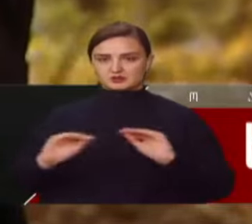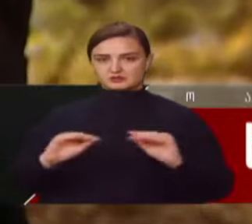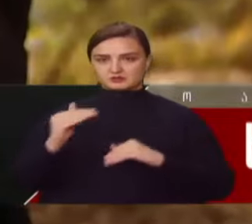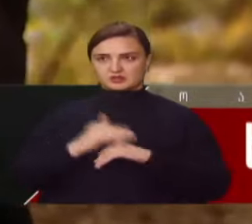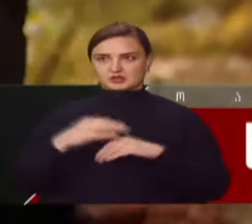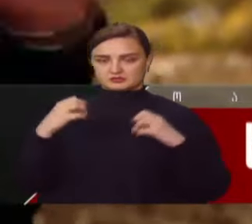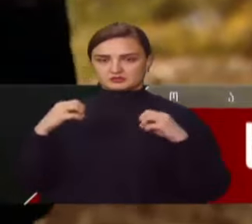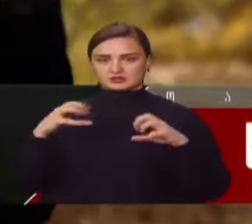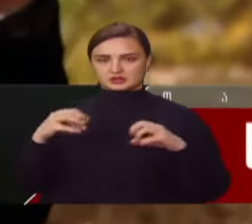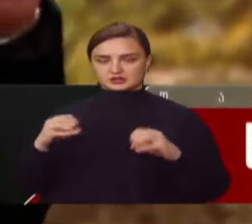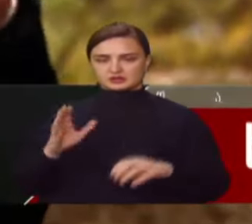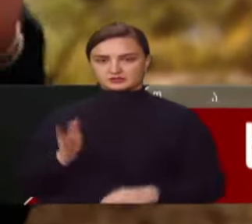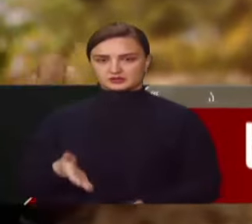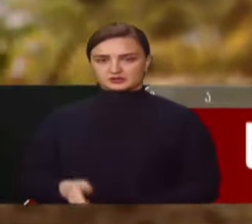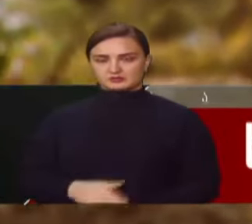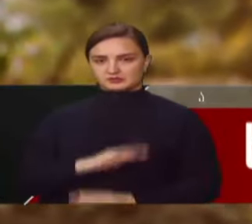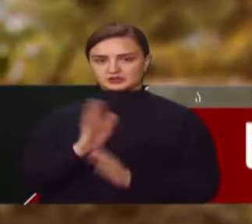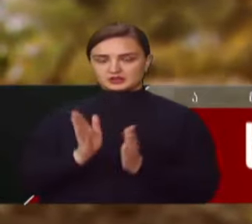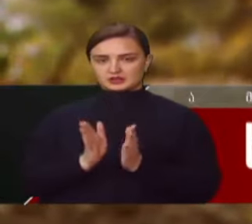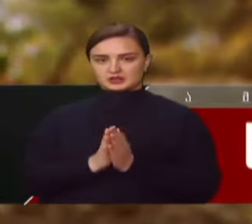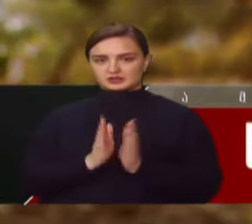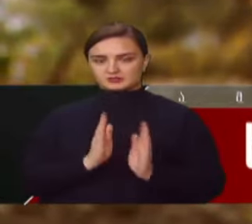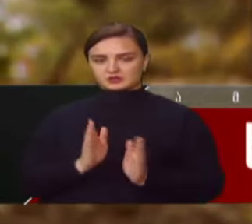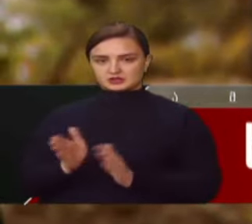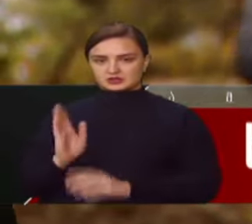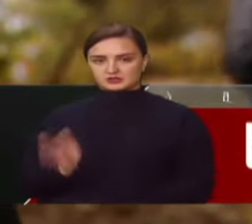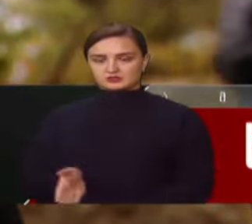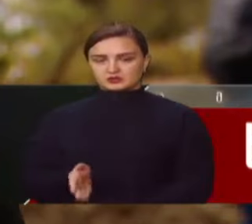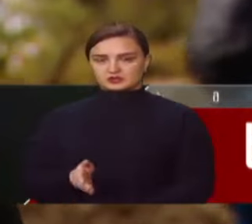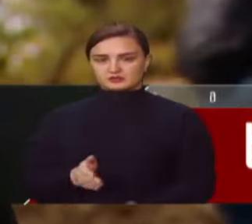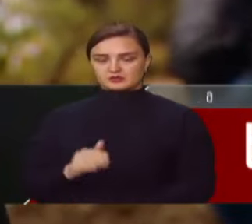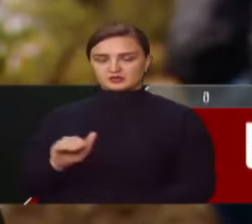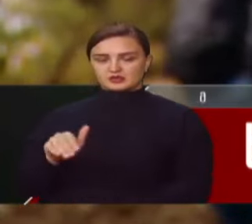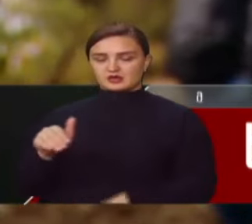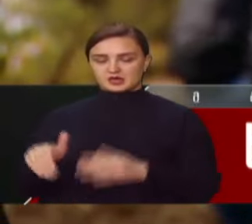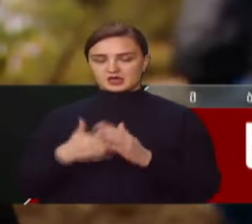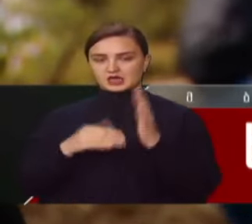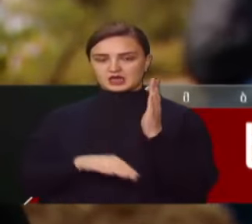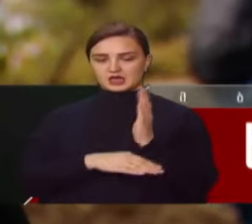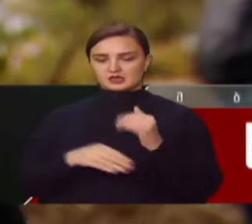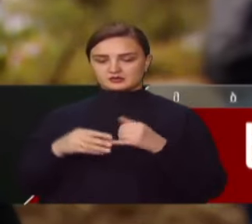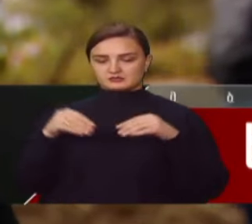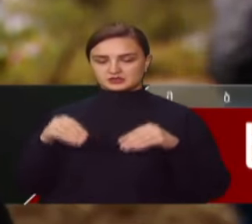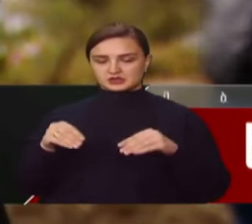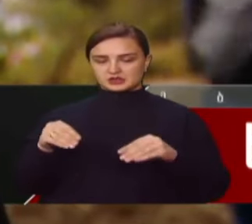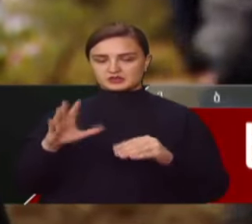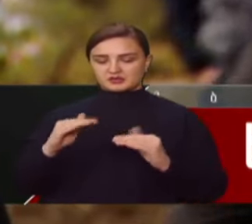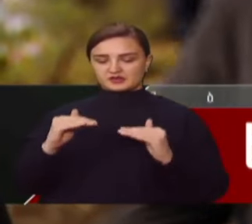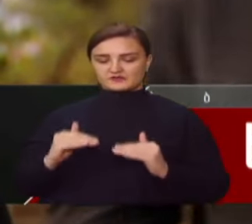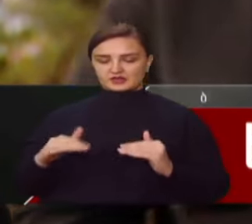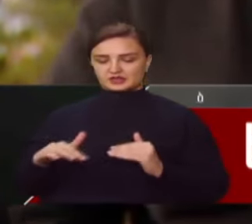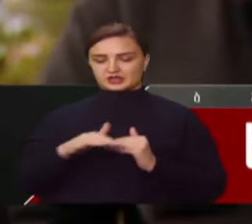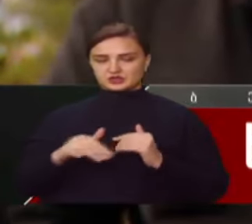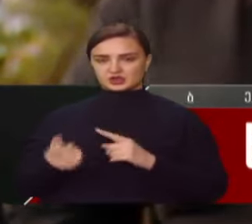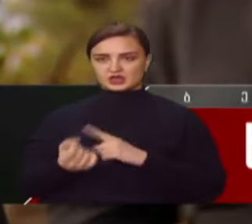ხამის განათება, ტიერანტ პროცესირებული იქნება, დაირგება ახალი ხემცენარეები, ქვედა ზონაში